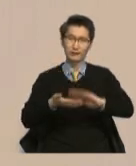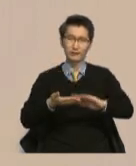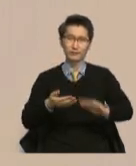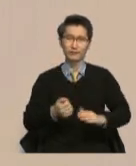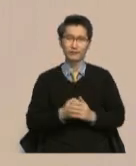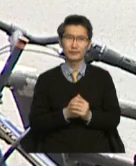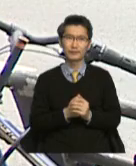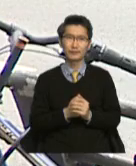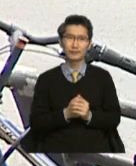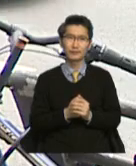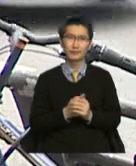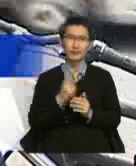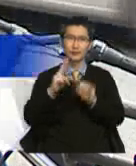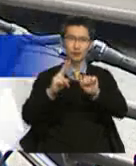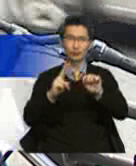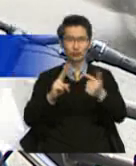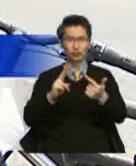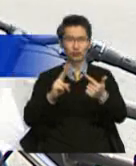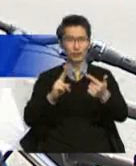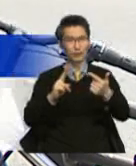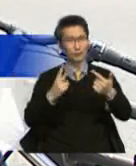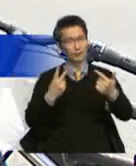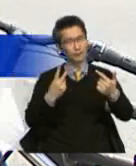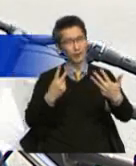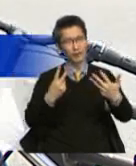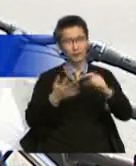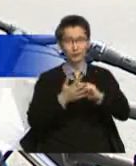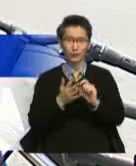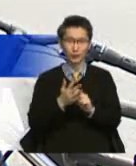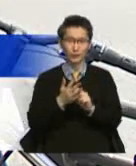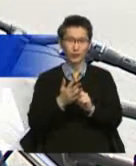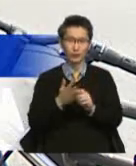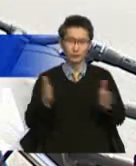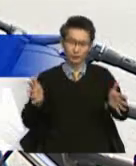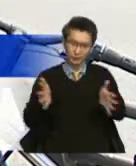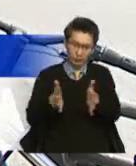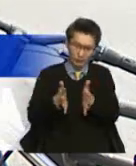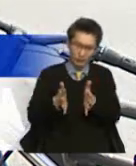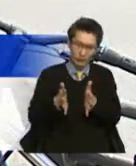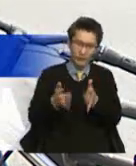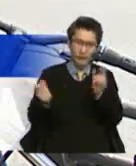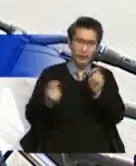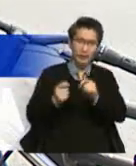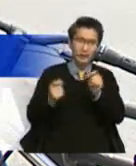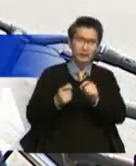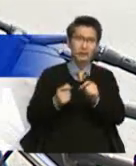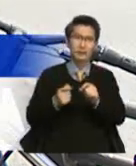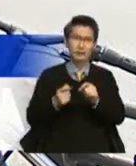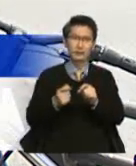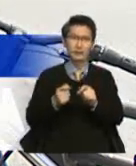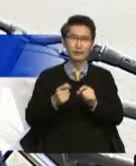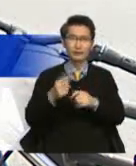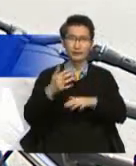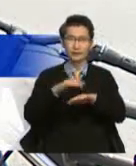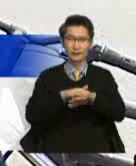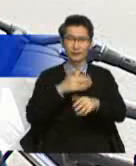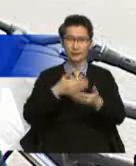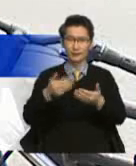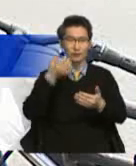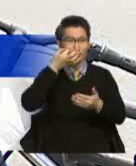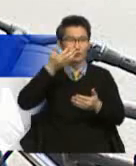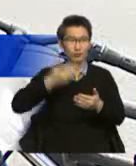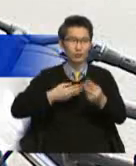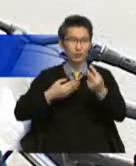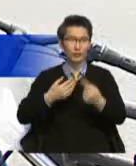겁니다. 2.6에서 2.8m의 범위로 침범을 하고 있는 그런 단면도를 제시를 하면서도